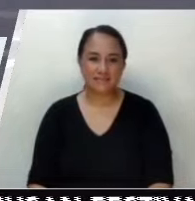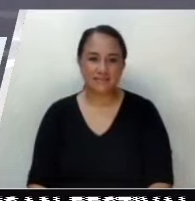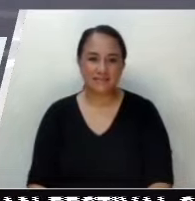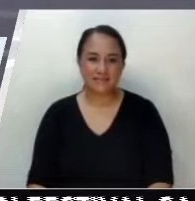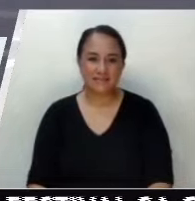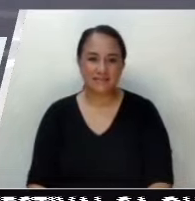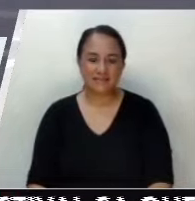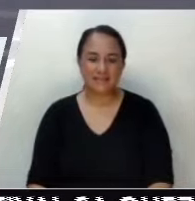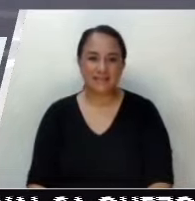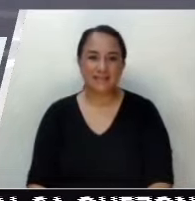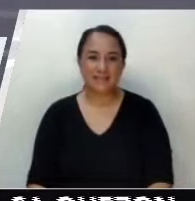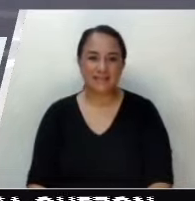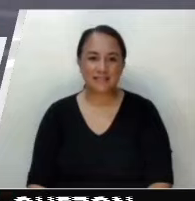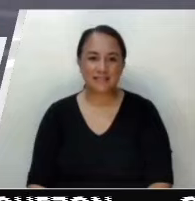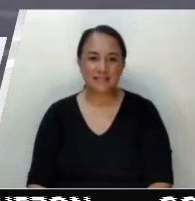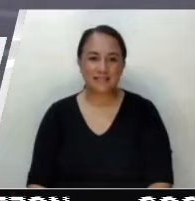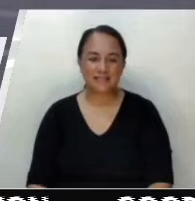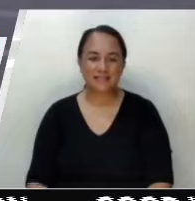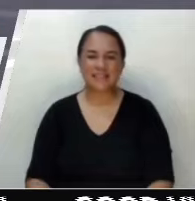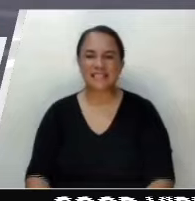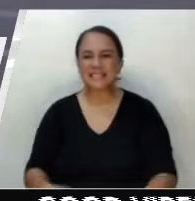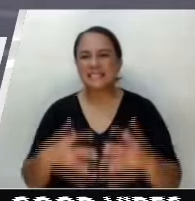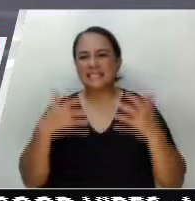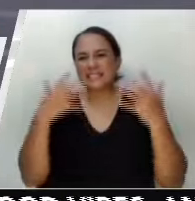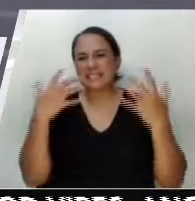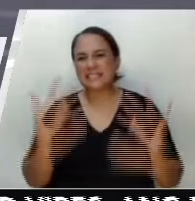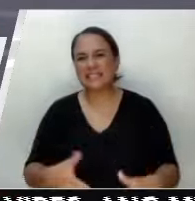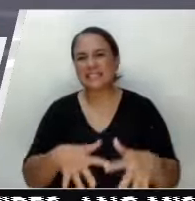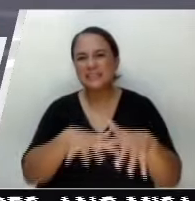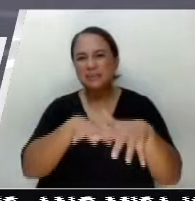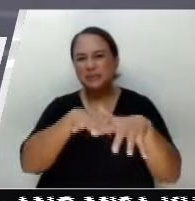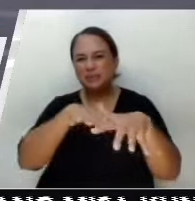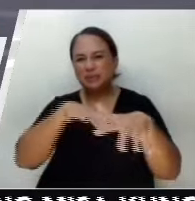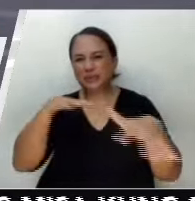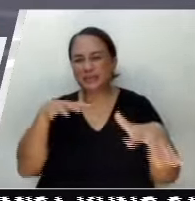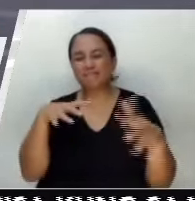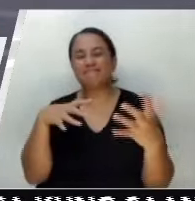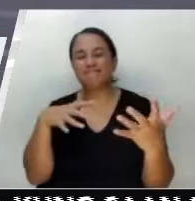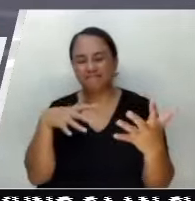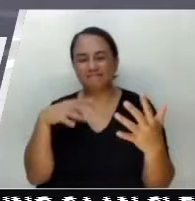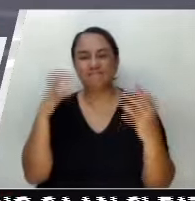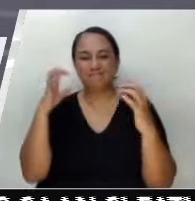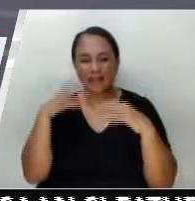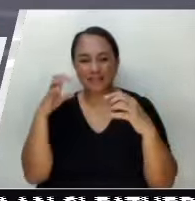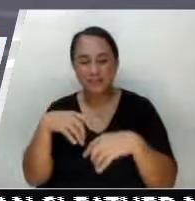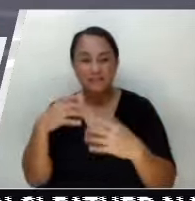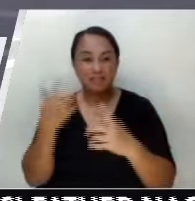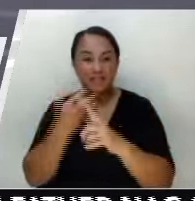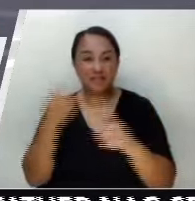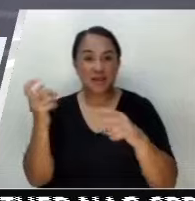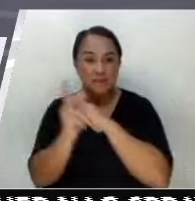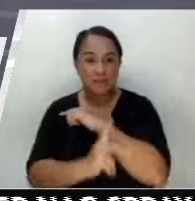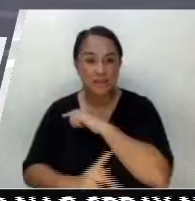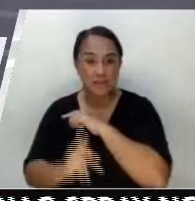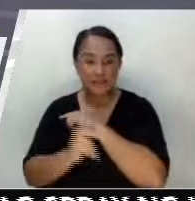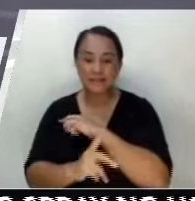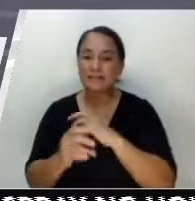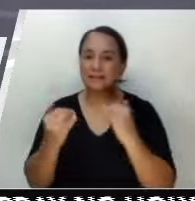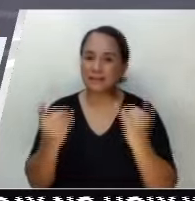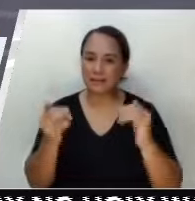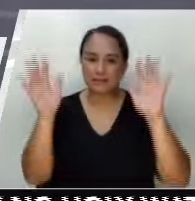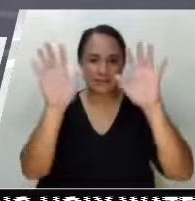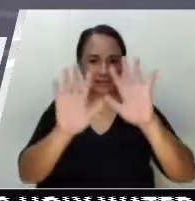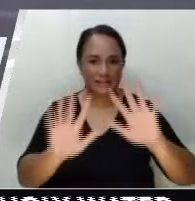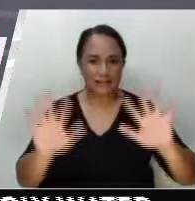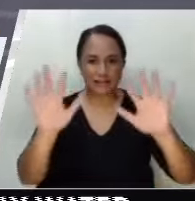Ivan, mabigat na traffic ang dapat asahan ng mga pauwi galing probinsya ngayong Linggo ng